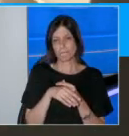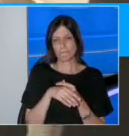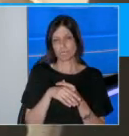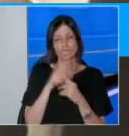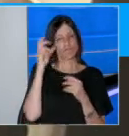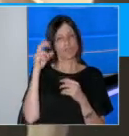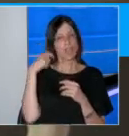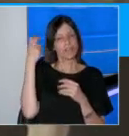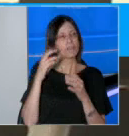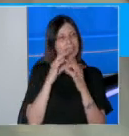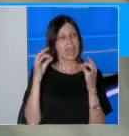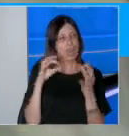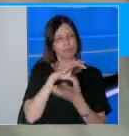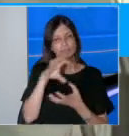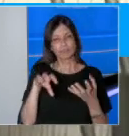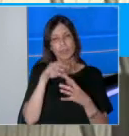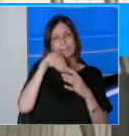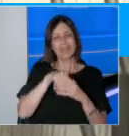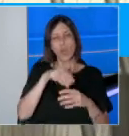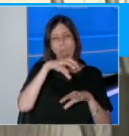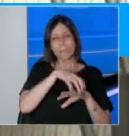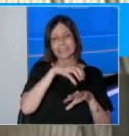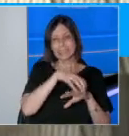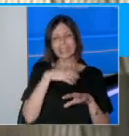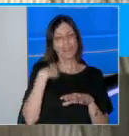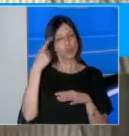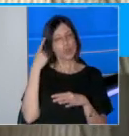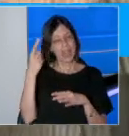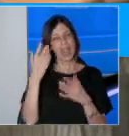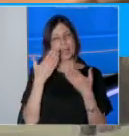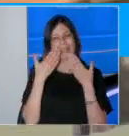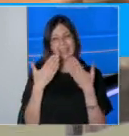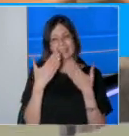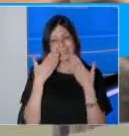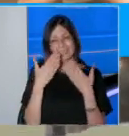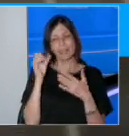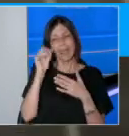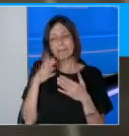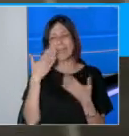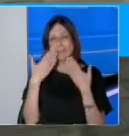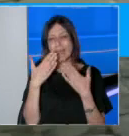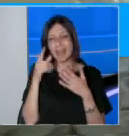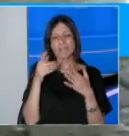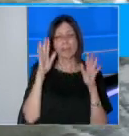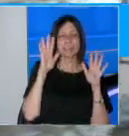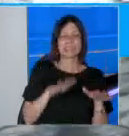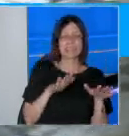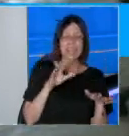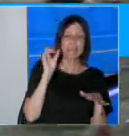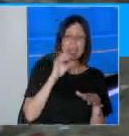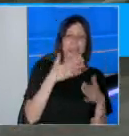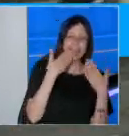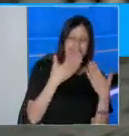שהערבים התחילו להתפרע בתוך מסגד אל-אקצא. אני יודע שלבית כנסת באים להתפלל ולמסגד באים להתפלל. אני לא